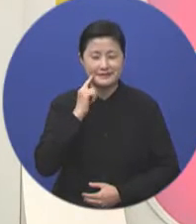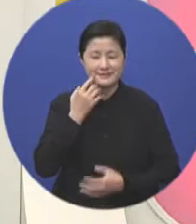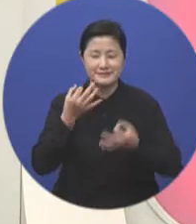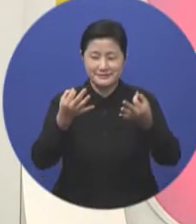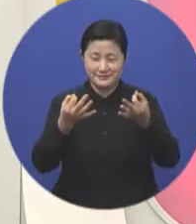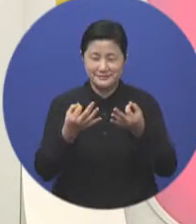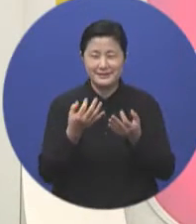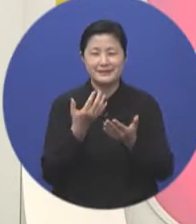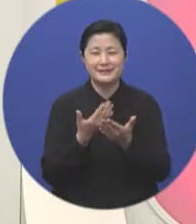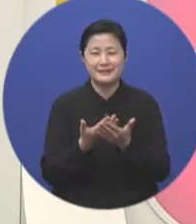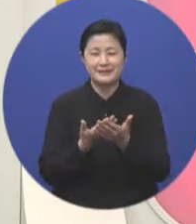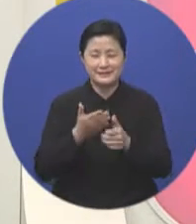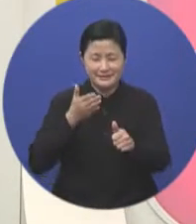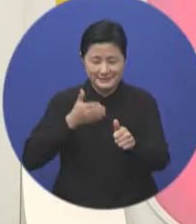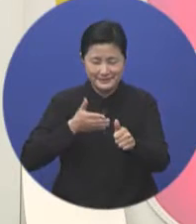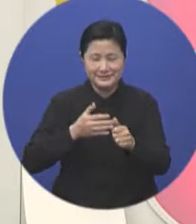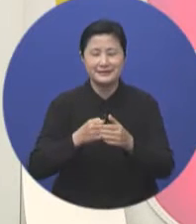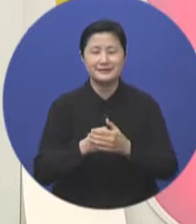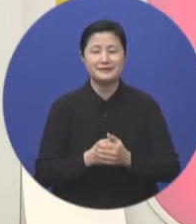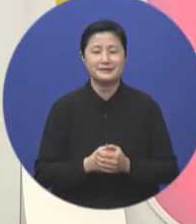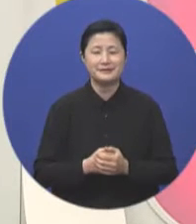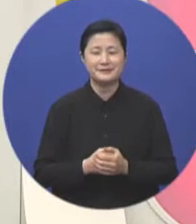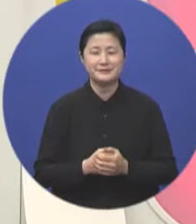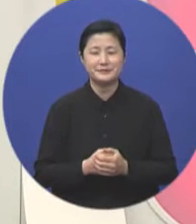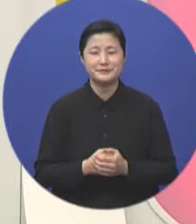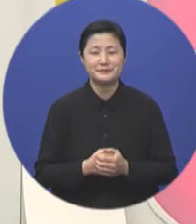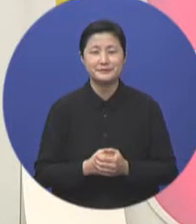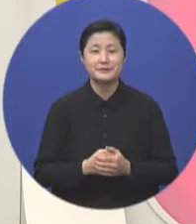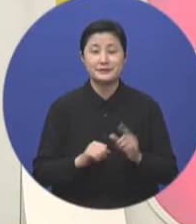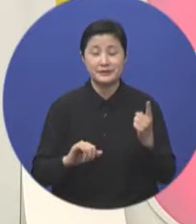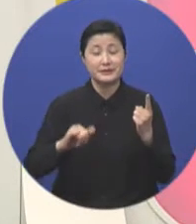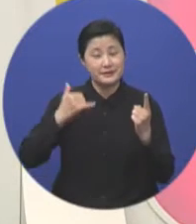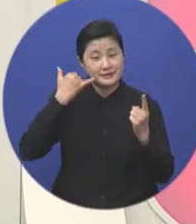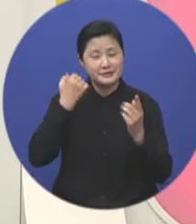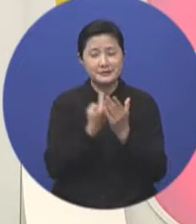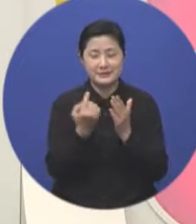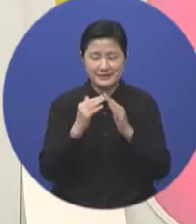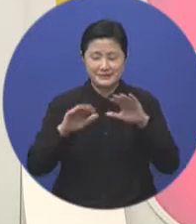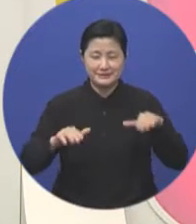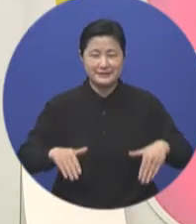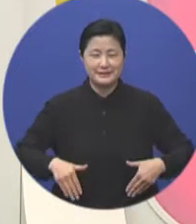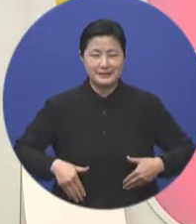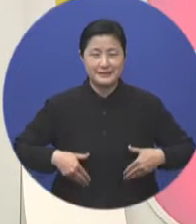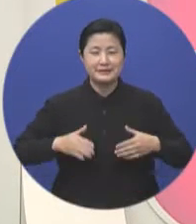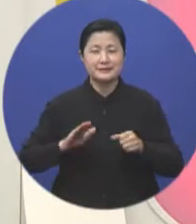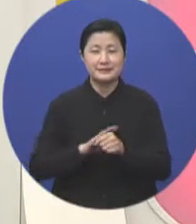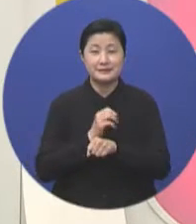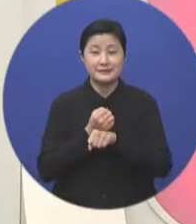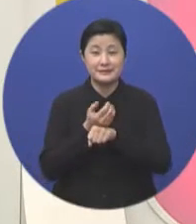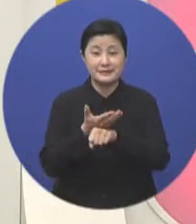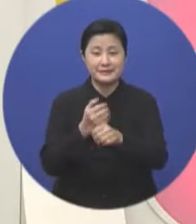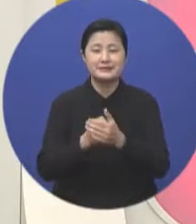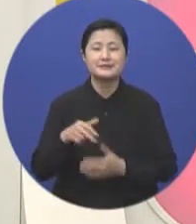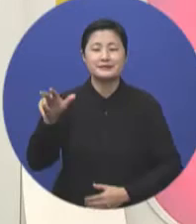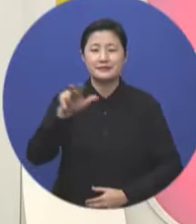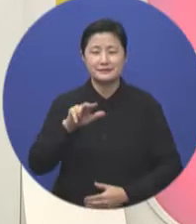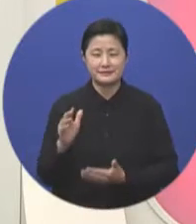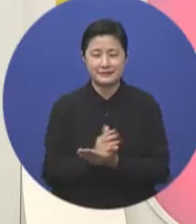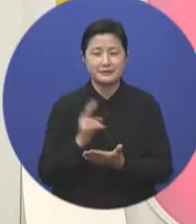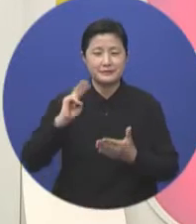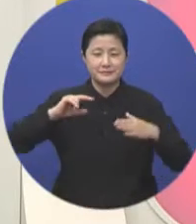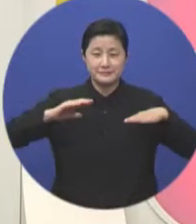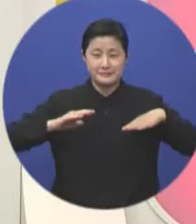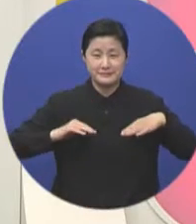이쁘게 좀 봐주시면 감사하겠습니다. 전화 한 통으로 소외된 이웃에게 따뜻한 사랑을 전하는 전국